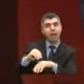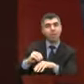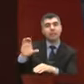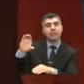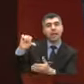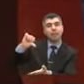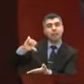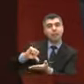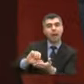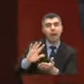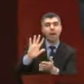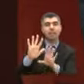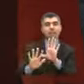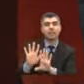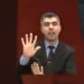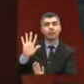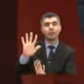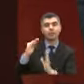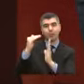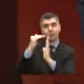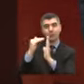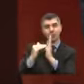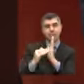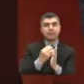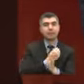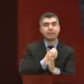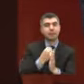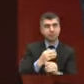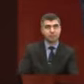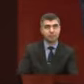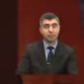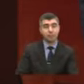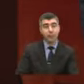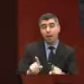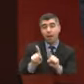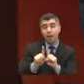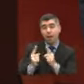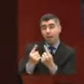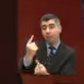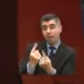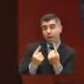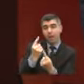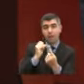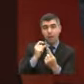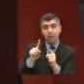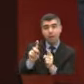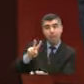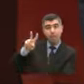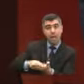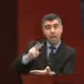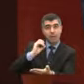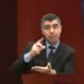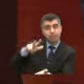المرتبه 15. ولكن المؤشرات اللي كتدل على التصنيف هذا ما عندهاش مصداقيه كبيره، لان المنظمه العالميه